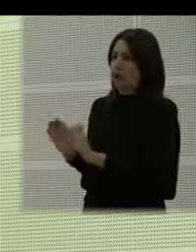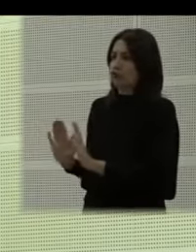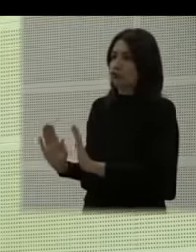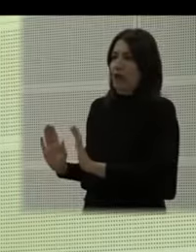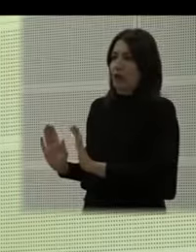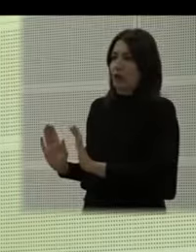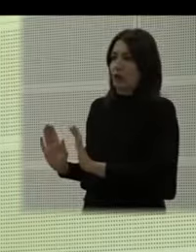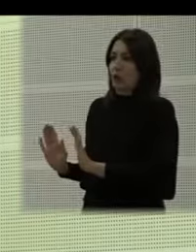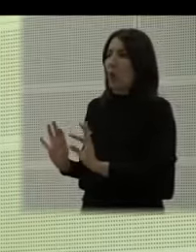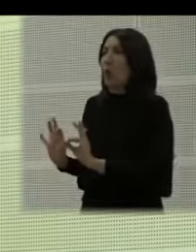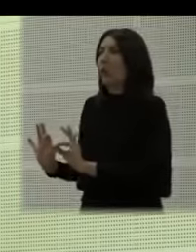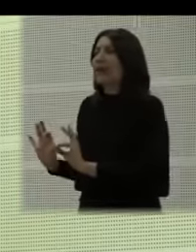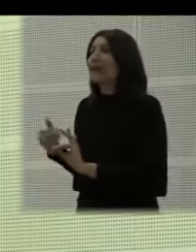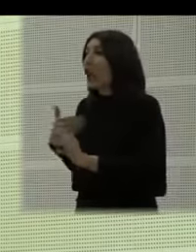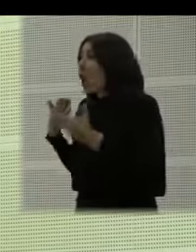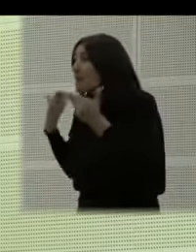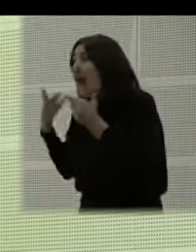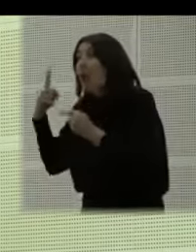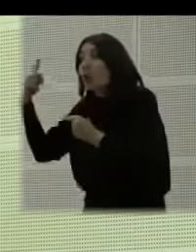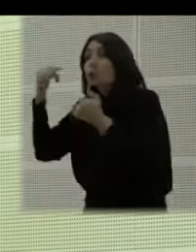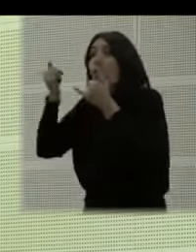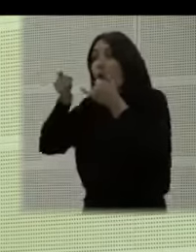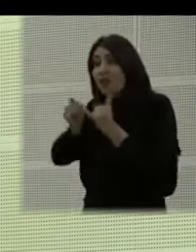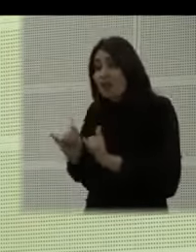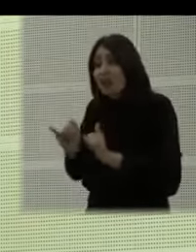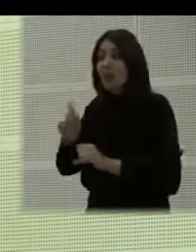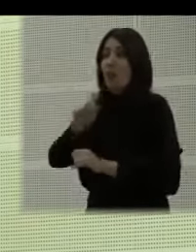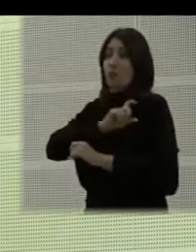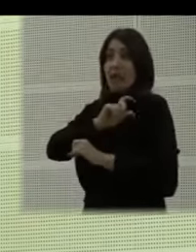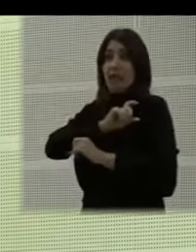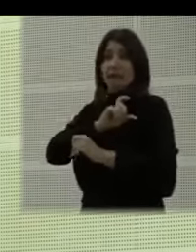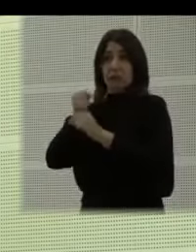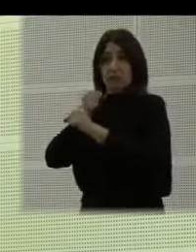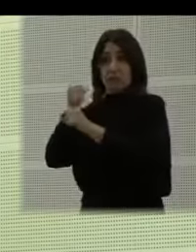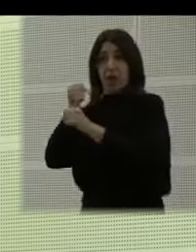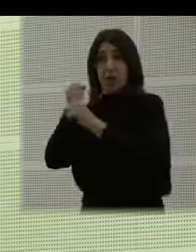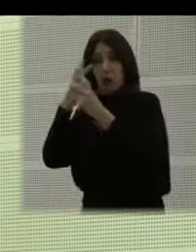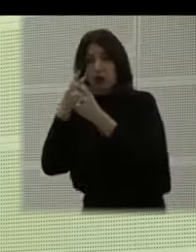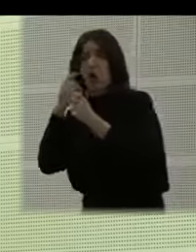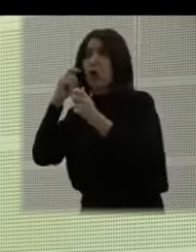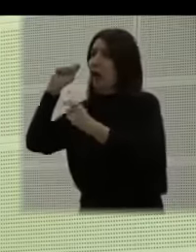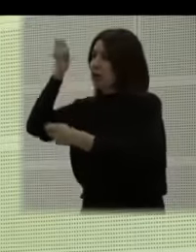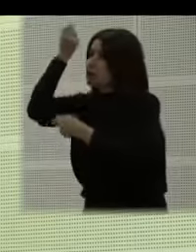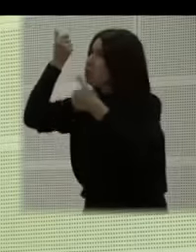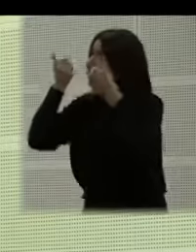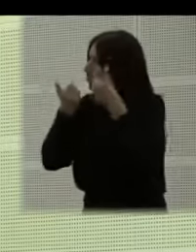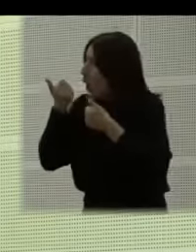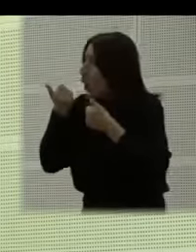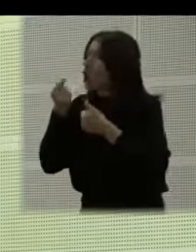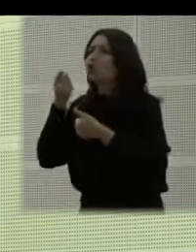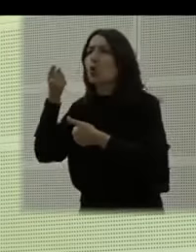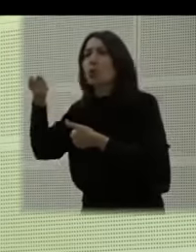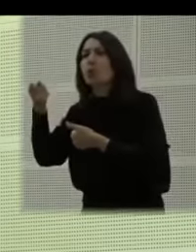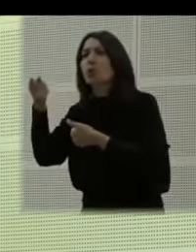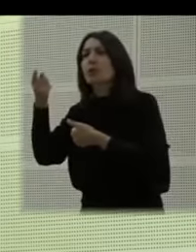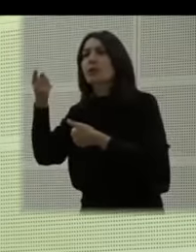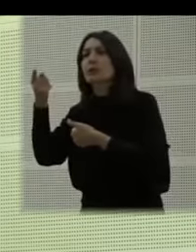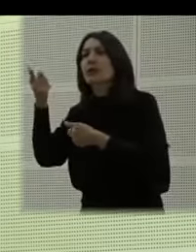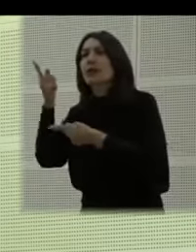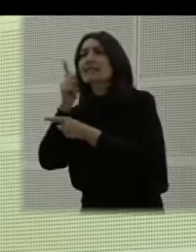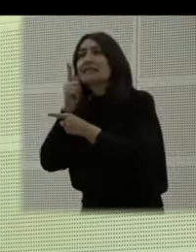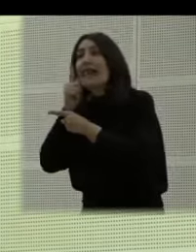Quindi io mi auguro che tuo figlio meriti il posto, che vinca il concorso, e se tu sai di raccomandazioni,